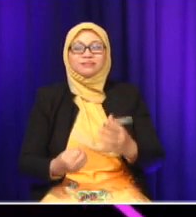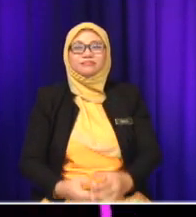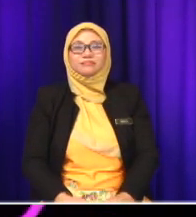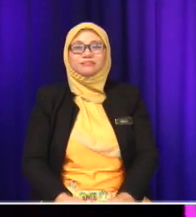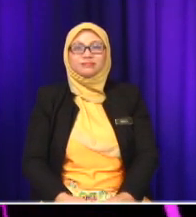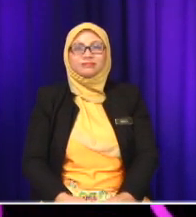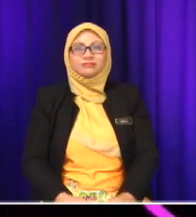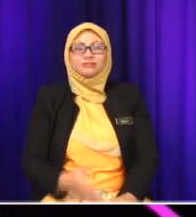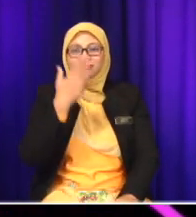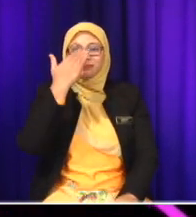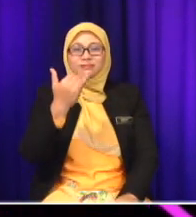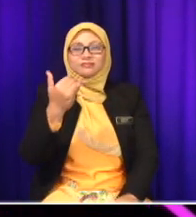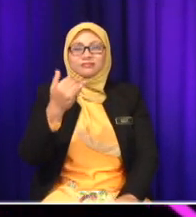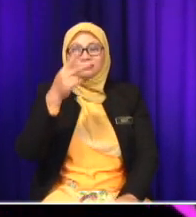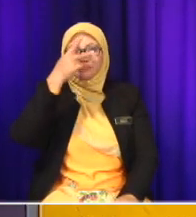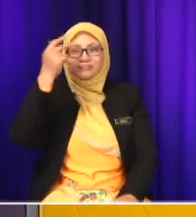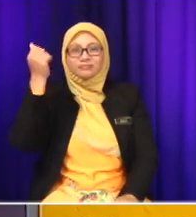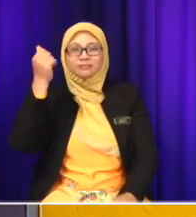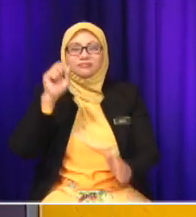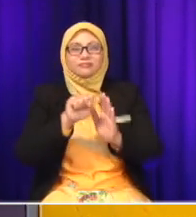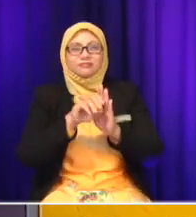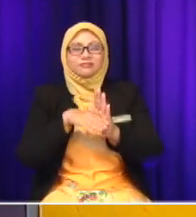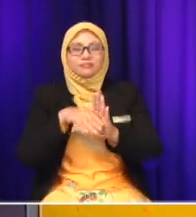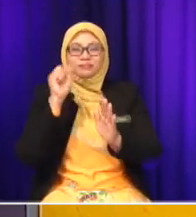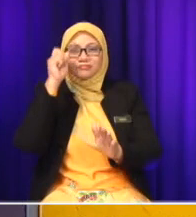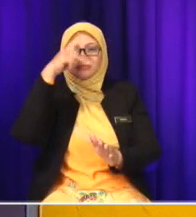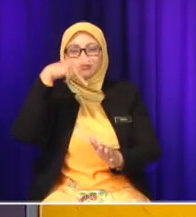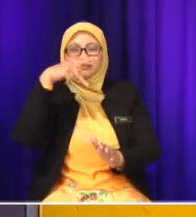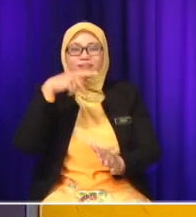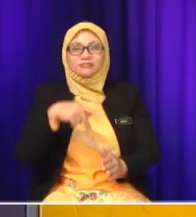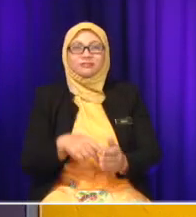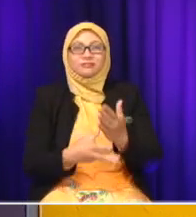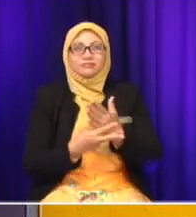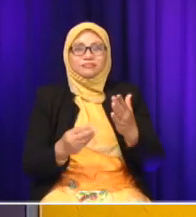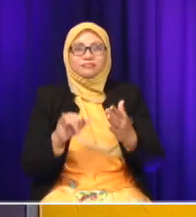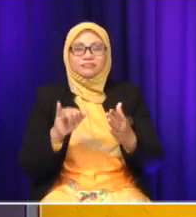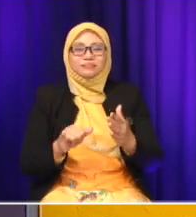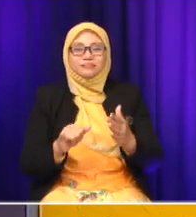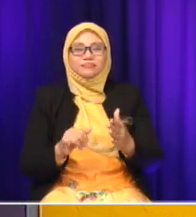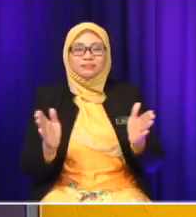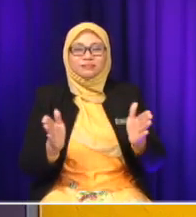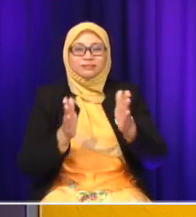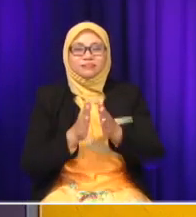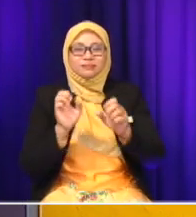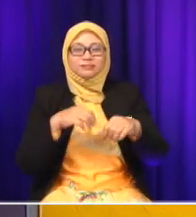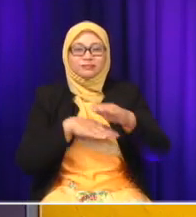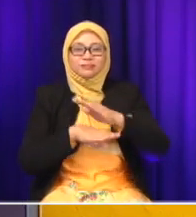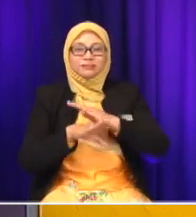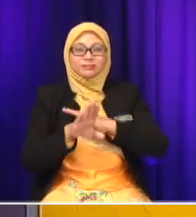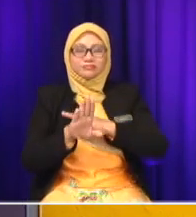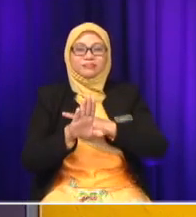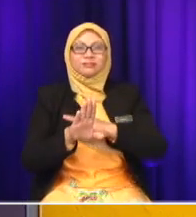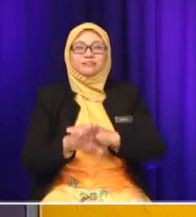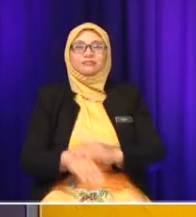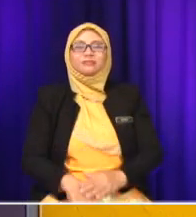apa kita menggunakan petrol kerana sifat petrol yang halus dia dapatemasuki sama ada ruang tersebut walaupun sangat kecil jadi itu kita dapat